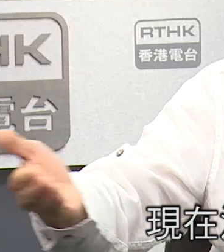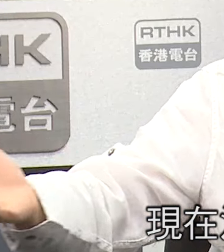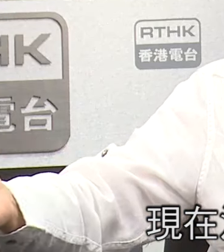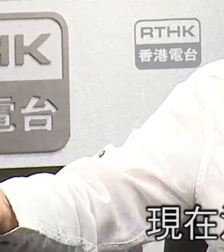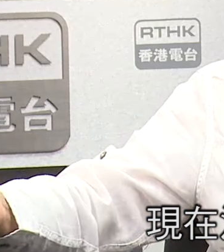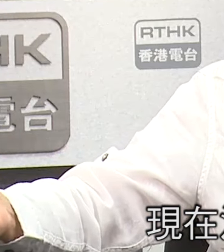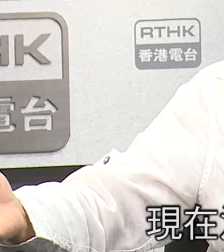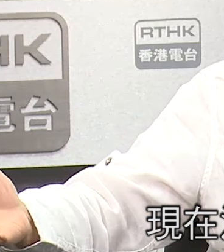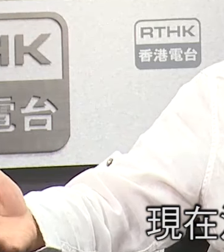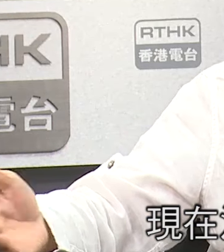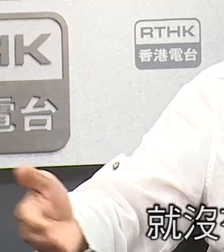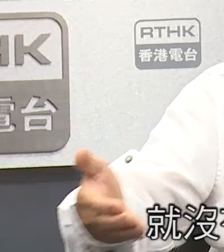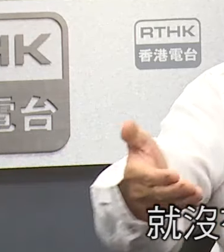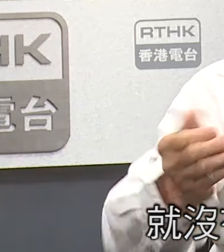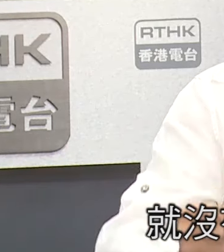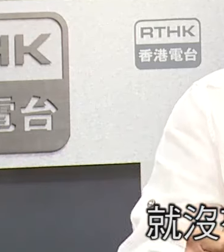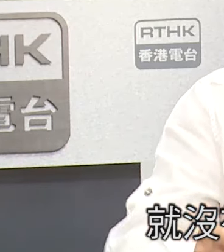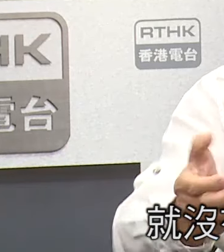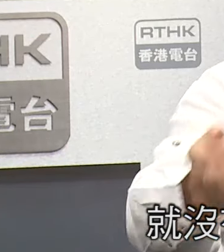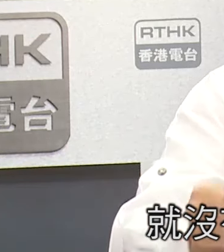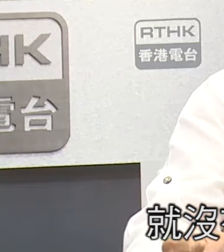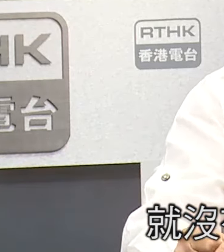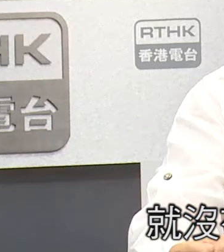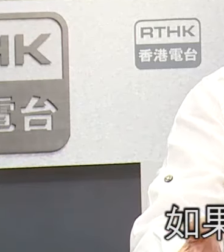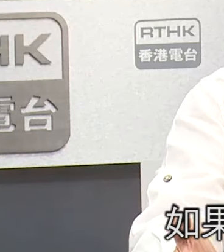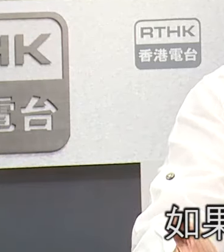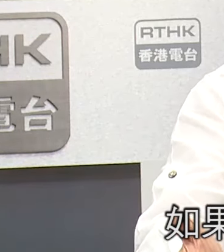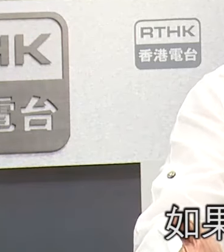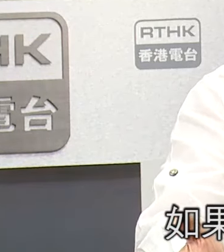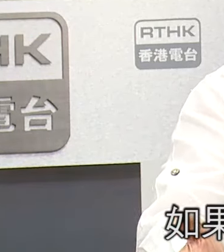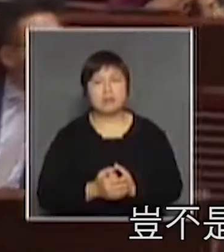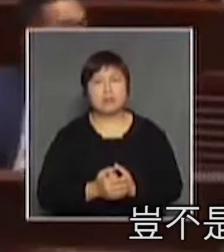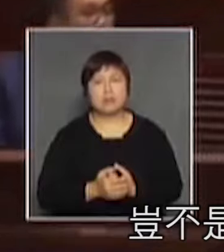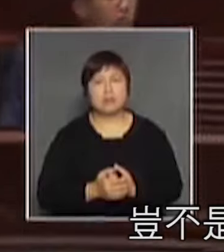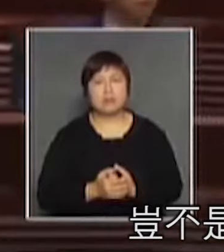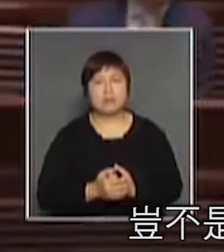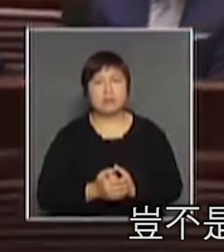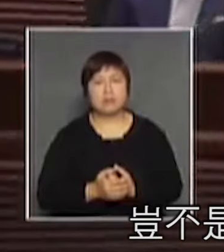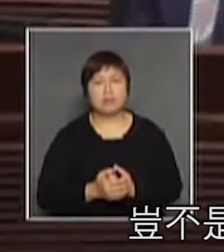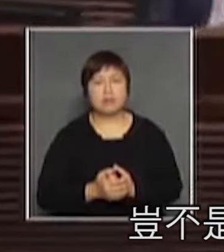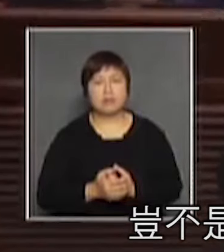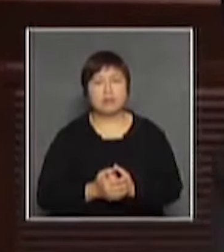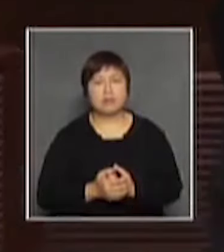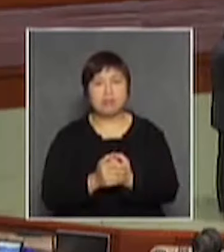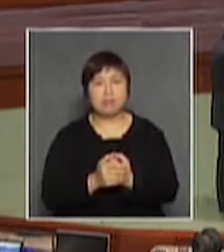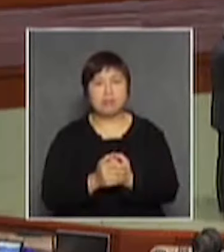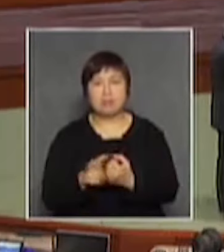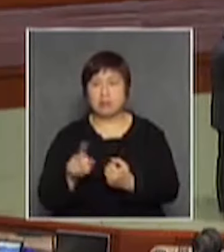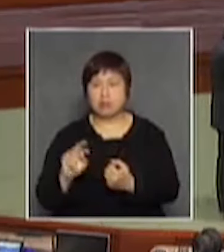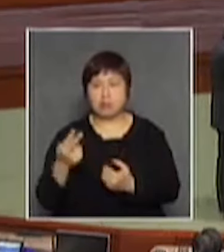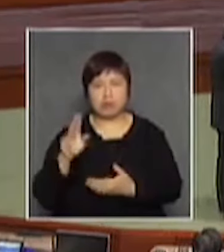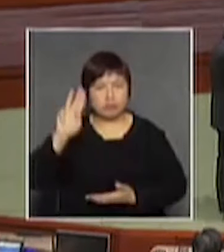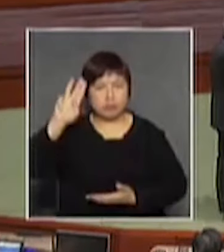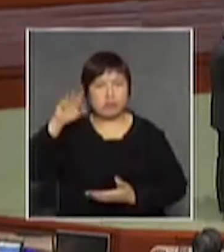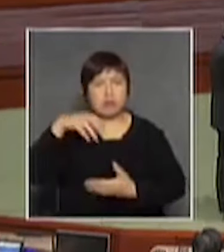而家冇話到再次宣誓唔得就冇第三次喎，冇第四次喎。如果係咁搞法嘅時候咧，起不咗宣誓變成一個鬧劇。咁但係如